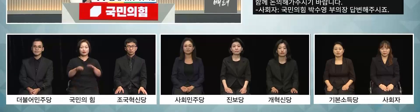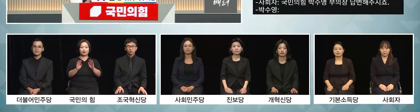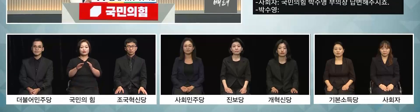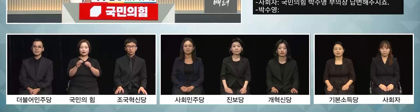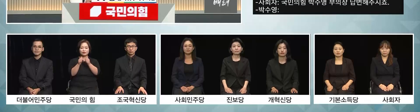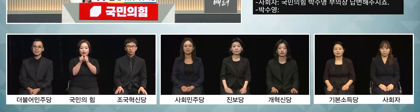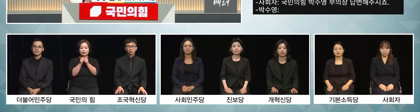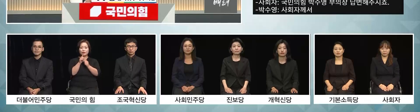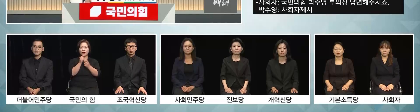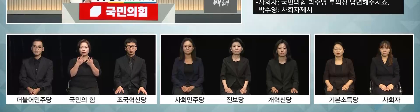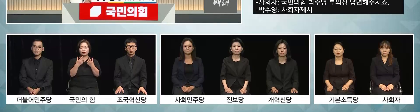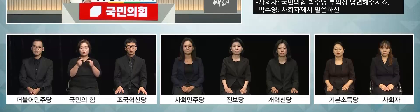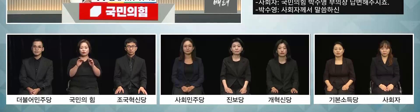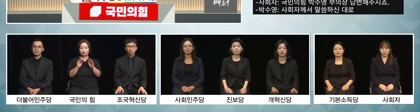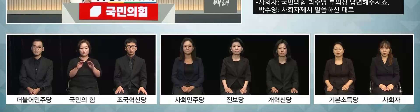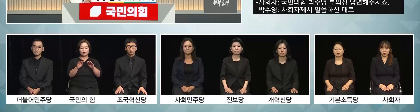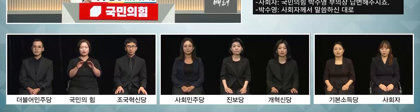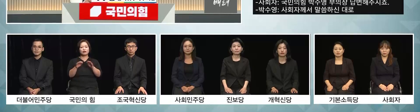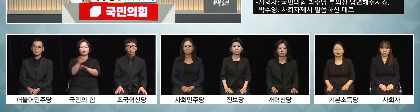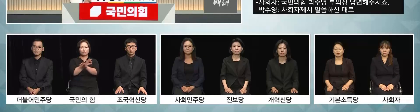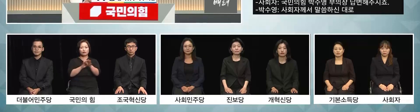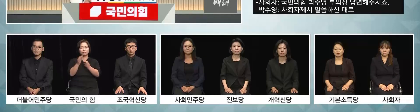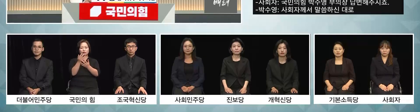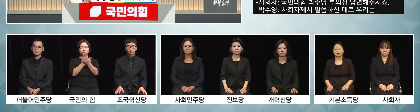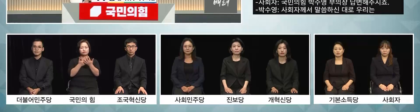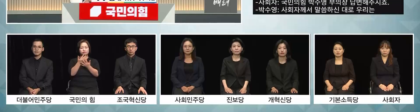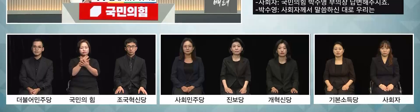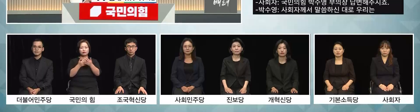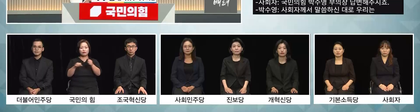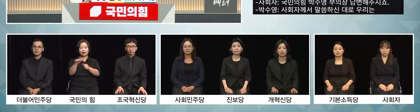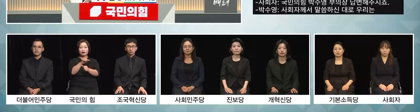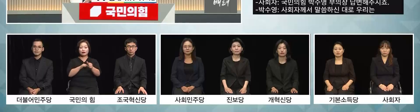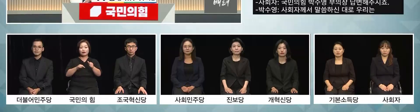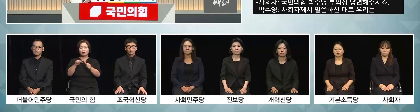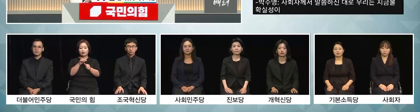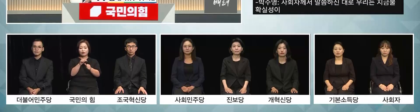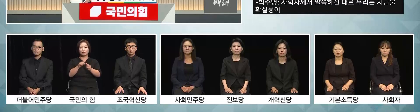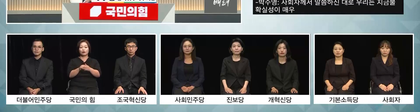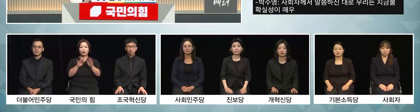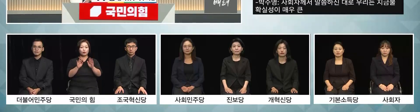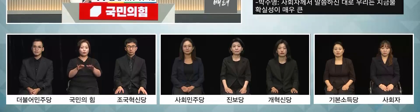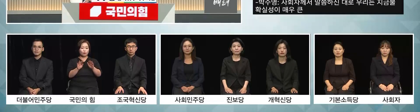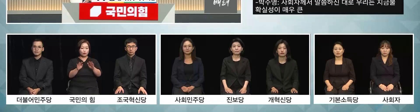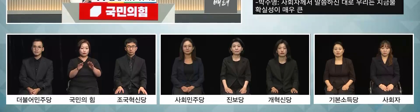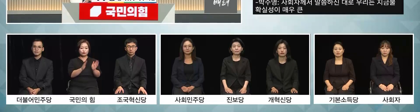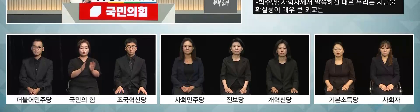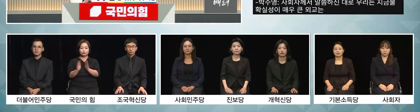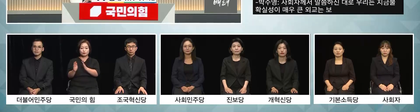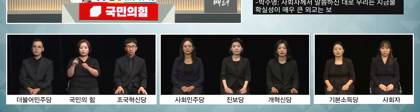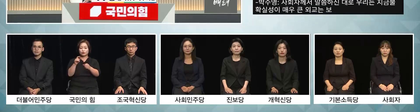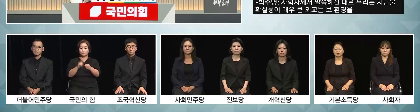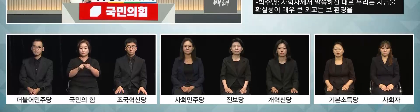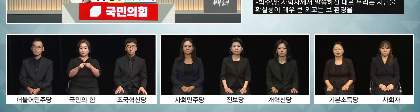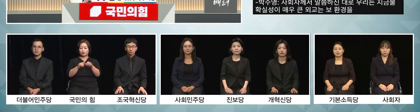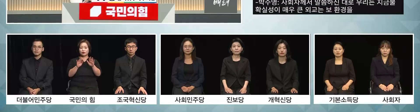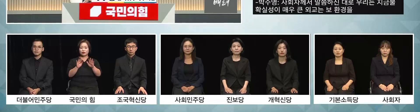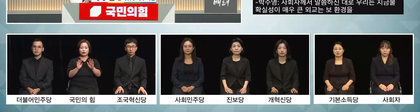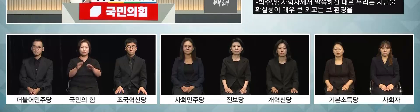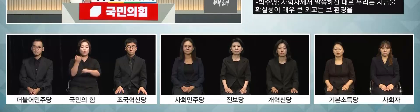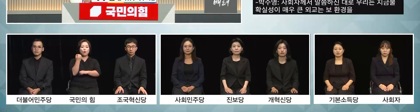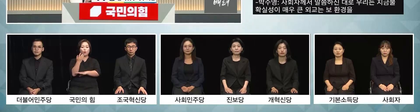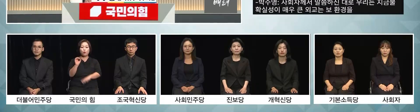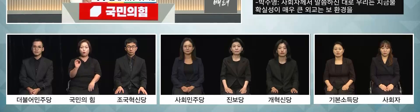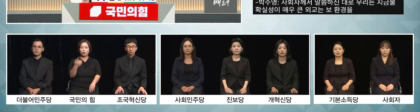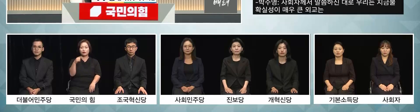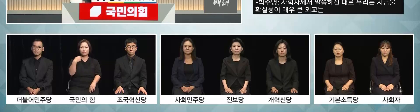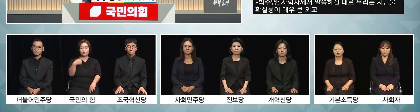말씀하신 대로 지금 우리는 불확실성이 매우 큰 외교 안보 환경을 맞고 있습니다. 오늘 그 대응책을 논의하기 위해서는 원인부터 찾아야